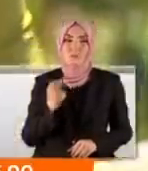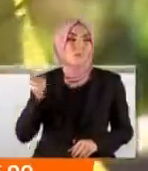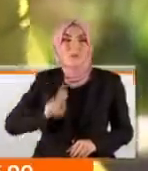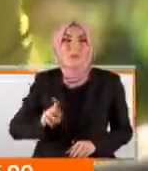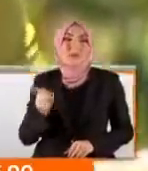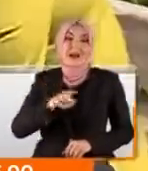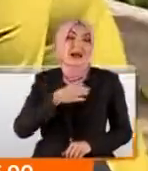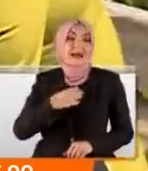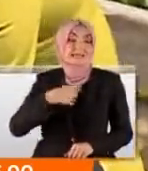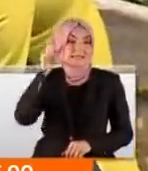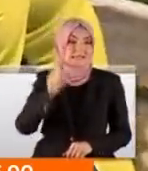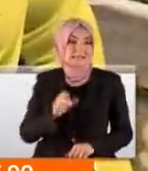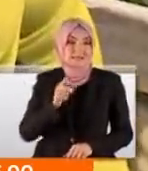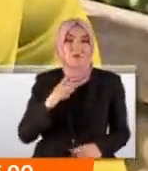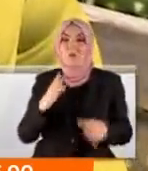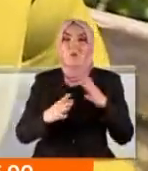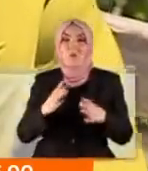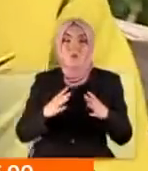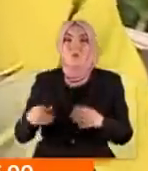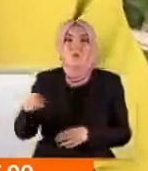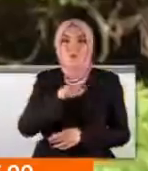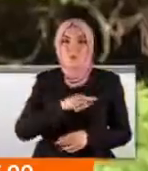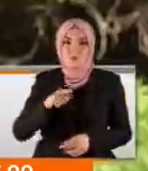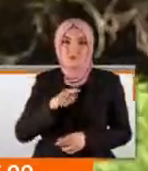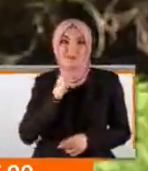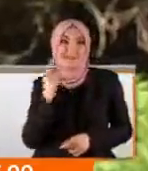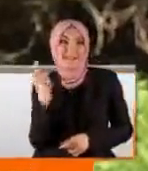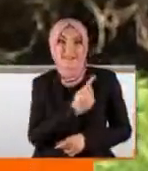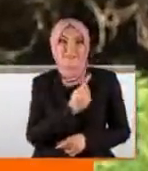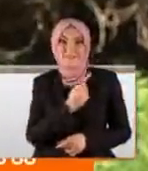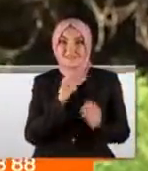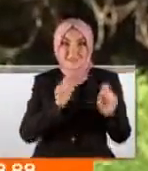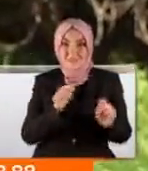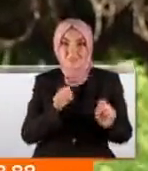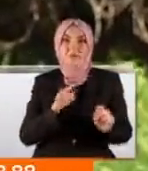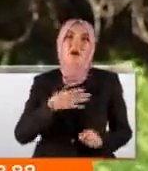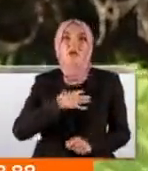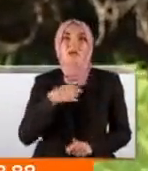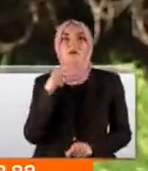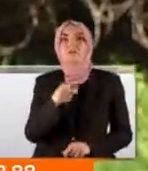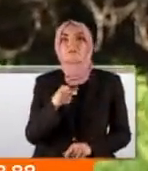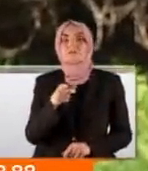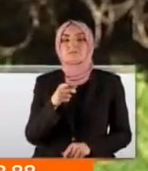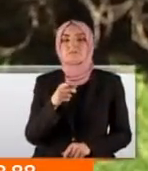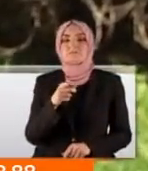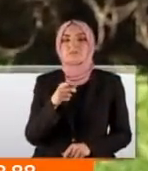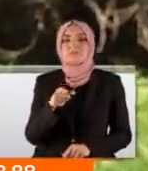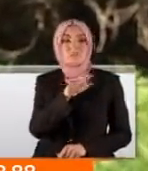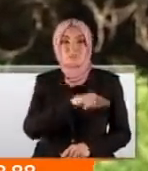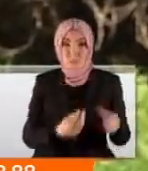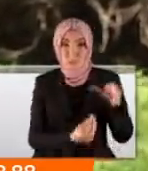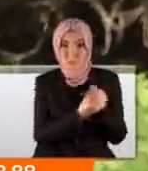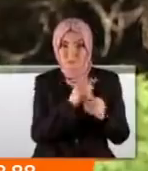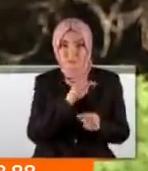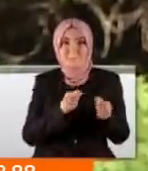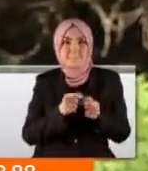azmettiricisi aslında Ozan'ın öz be öz halasından başkası değil. Bunlardan biri çıkarsa yine Batuhan ölecek. Yani bunlar hiçbir zaman